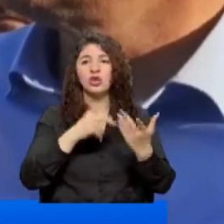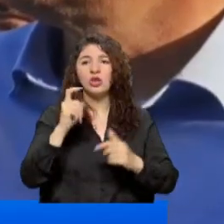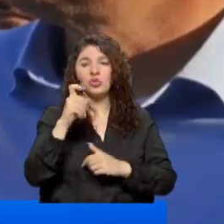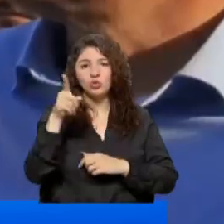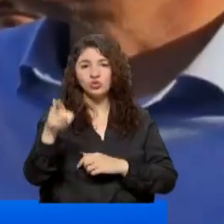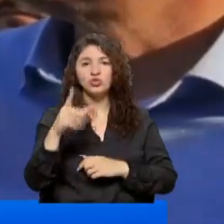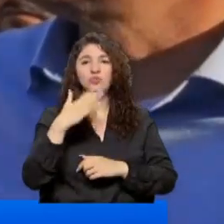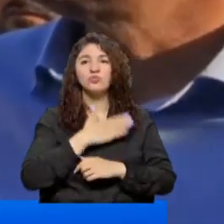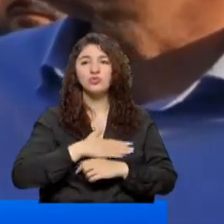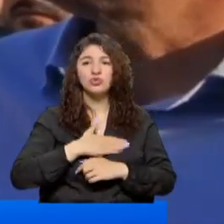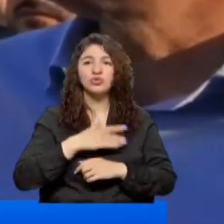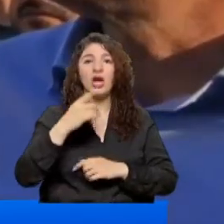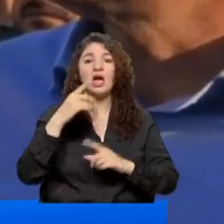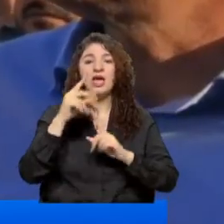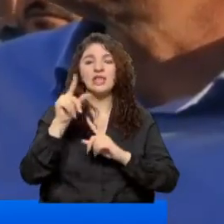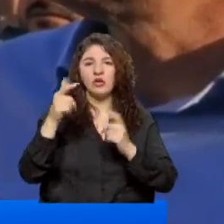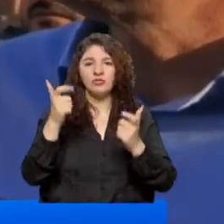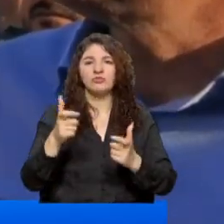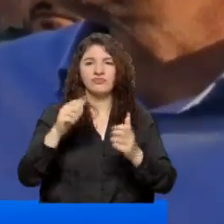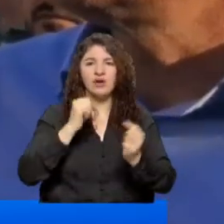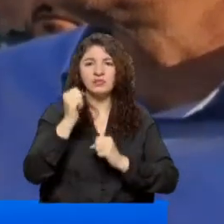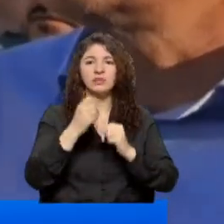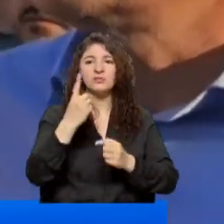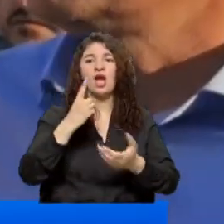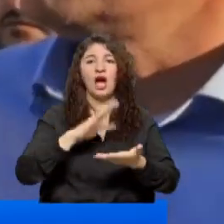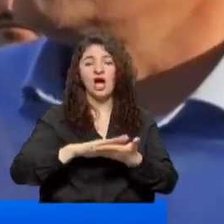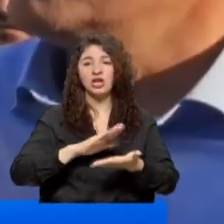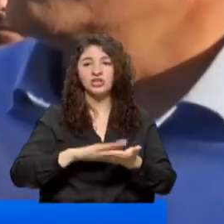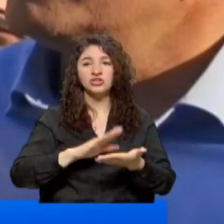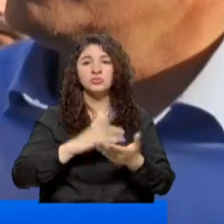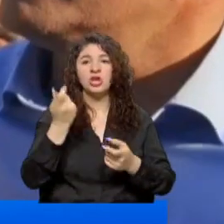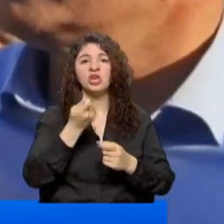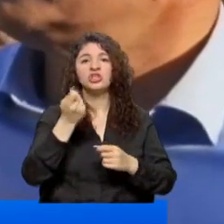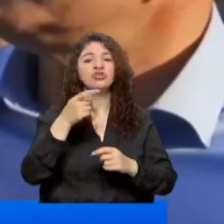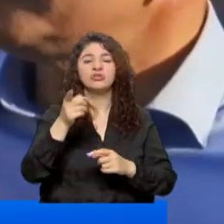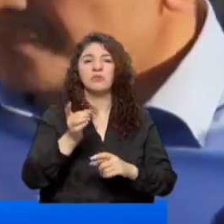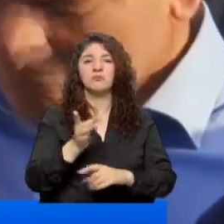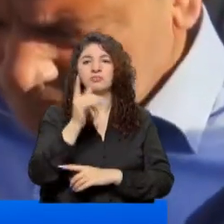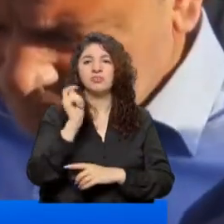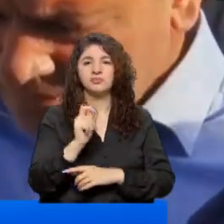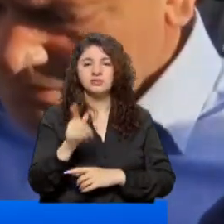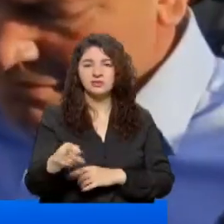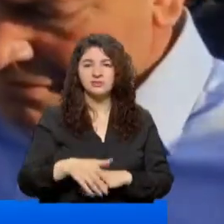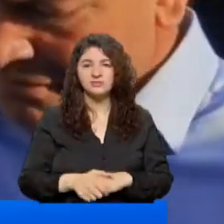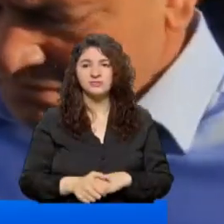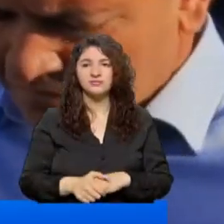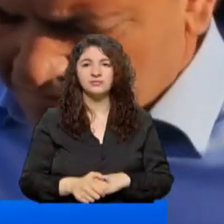19 ilk dinozor fabrikasında da bir arkadaşımızın iş akdi feshedildi